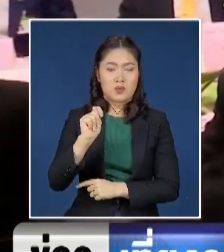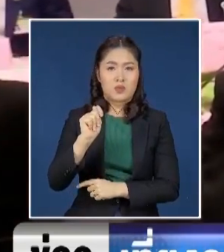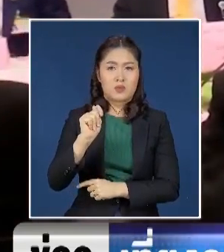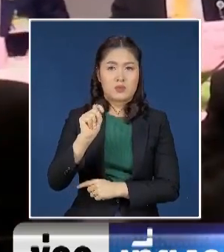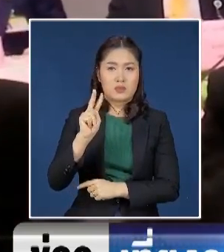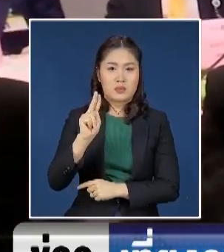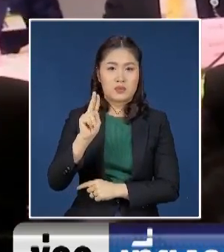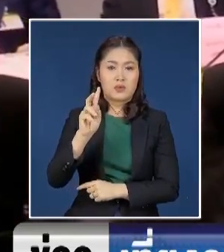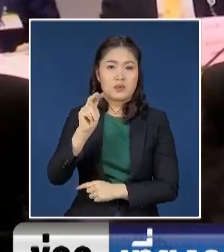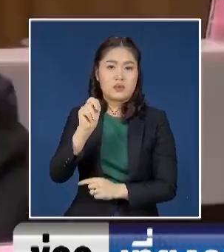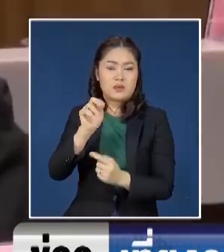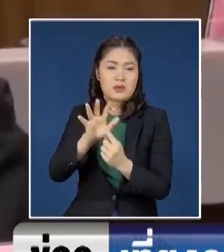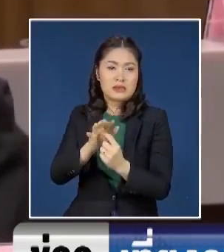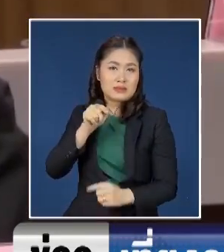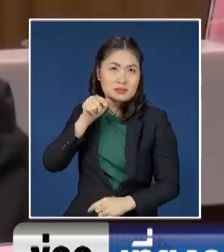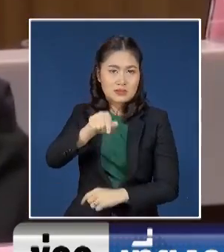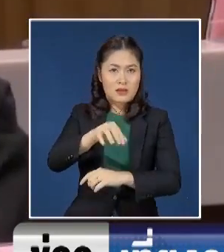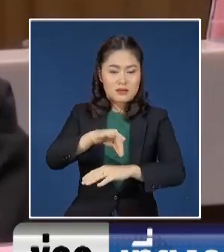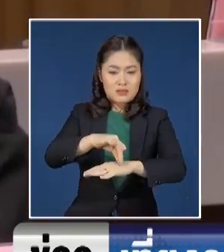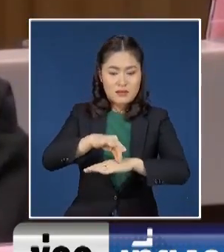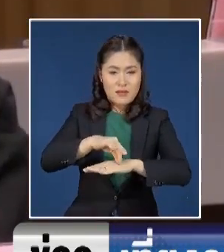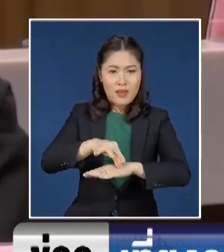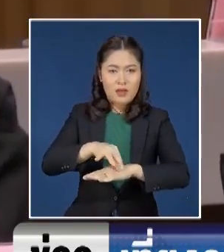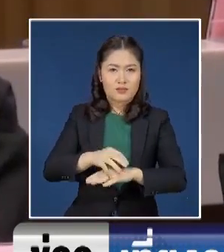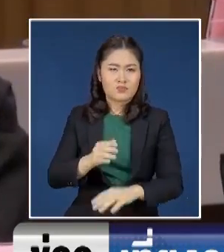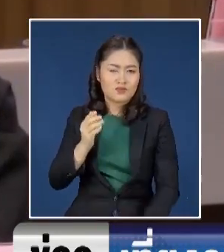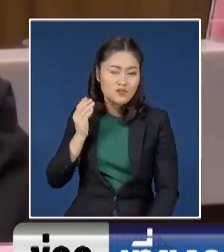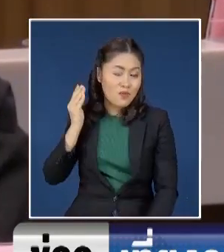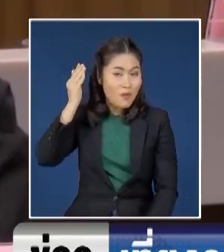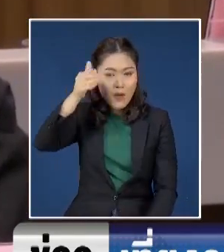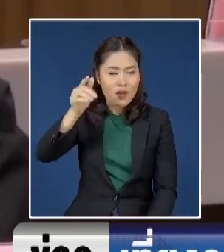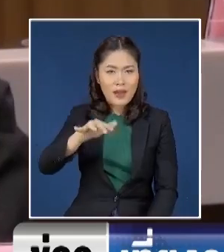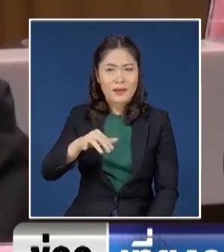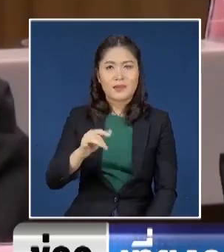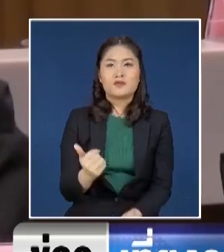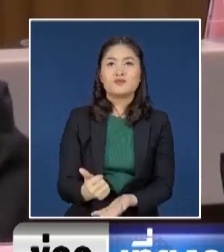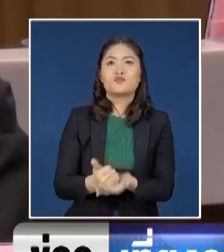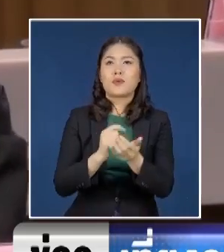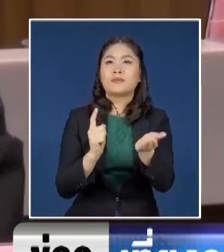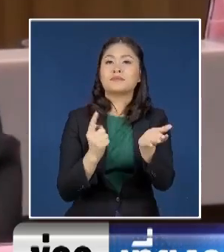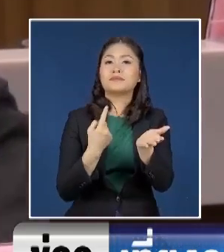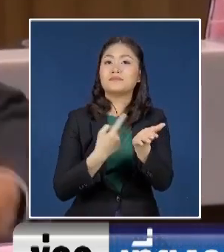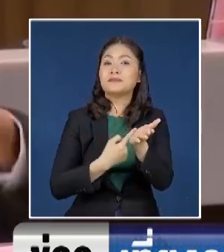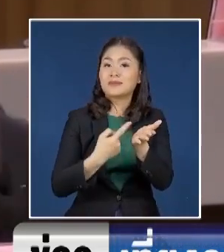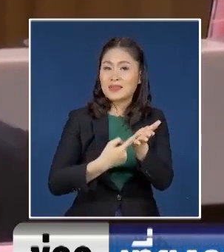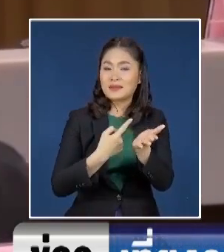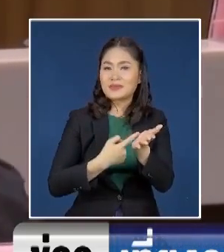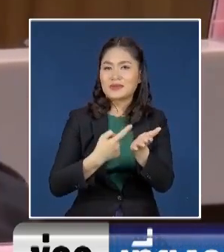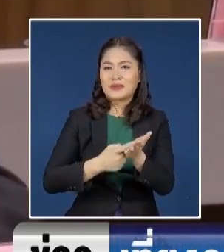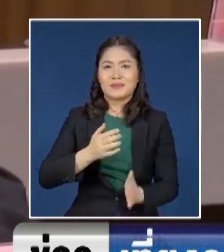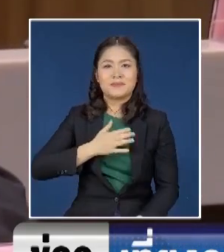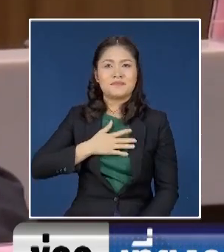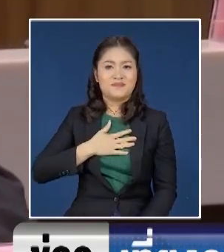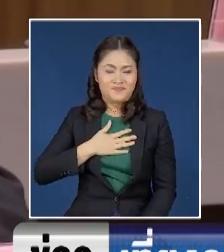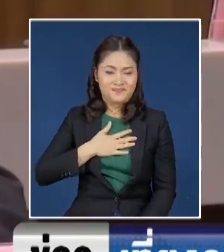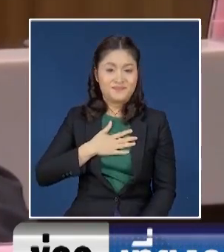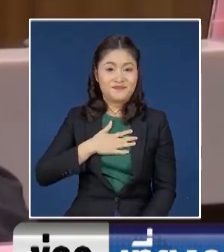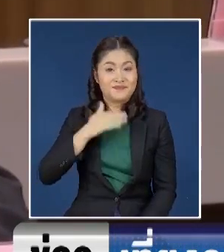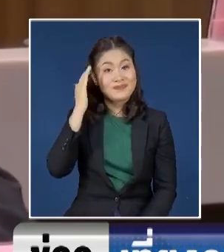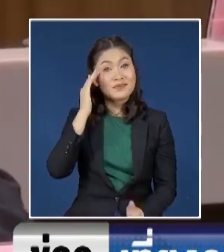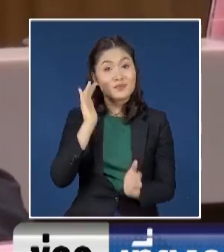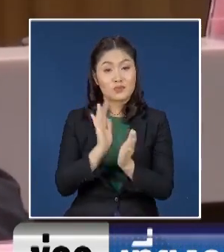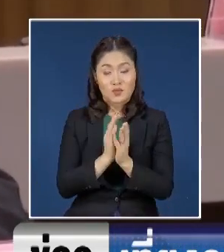งด้วยคำสั่งแต่งตั้งที่มาจากอนาคตนะว่าให้มาเป็นที่ปรึกษาประธานกรรมธิการก็คือมาเป็นที่ปรึกษาพลตำรวจเอกเสรีพิสุทธิ์เนี่ย